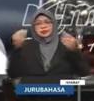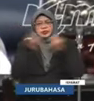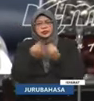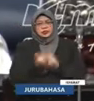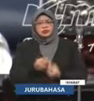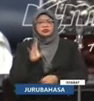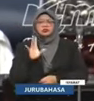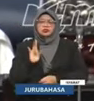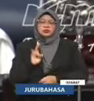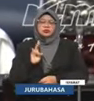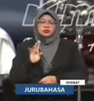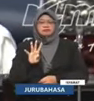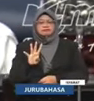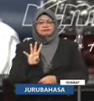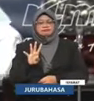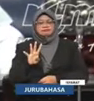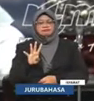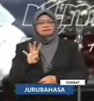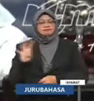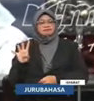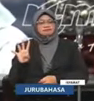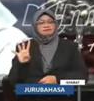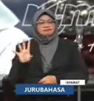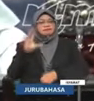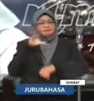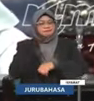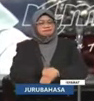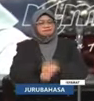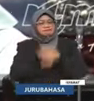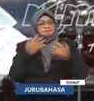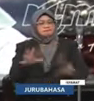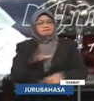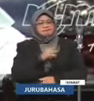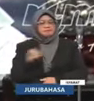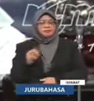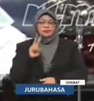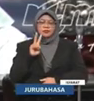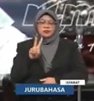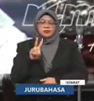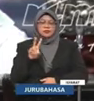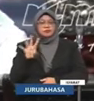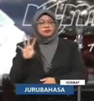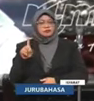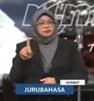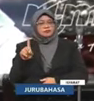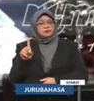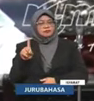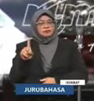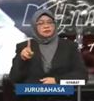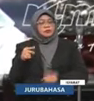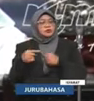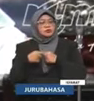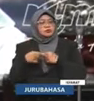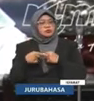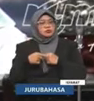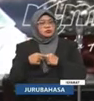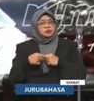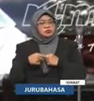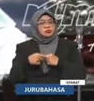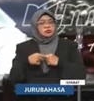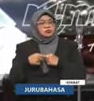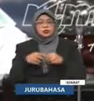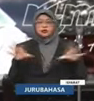selamat 744 tangkapan telah dibuat dan sebanyak 241 petumbuhan